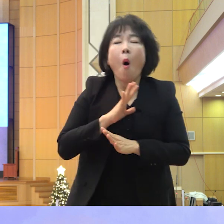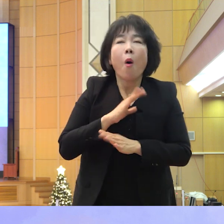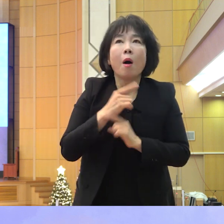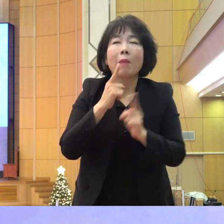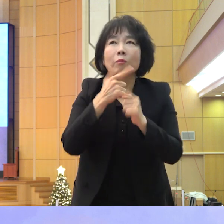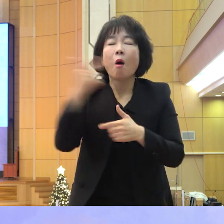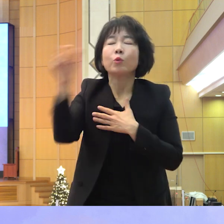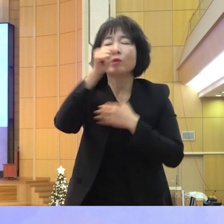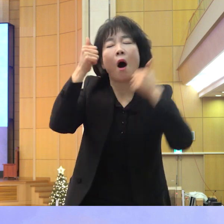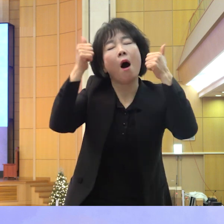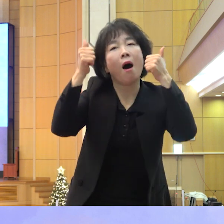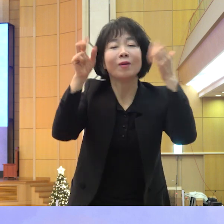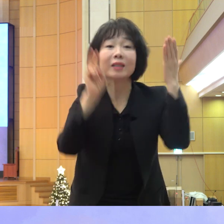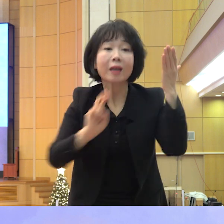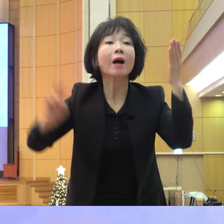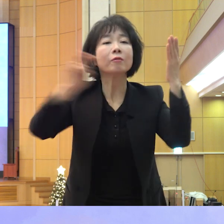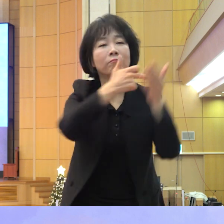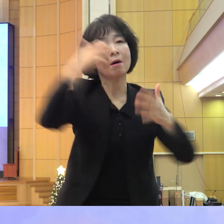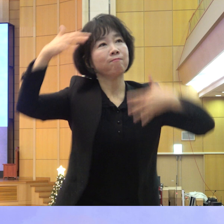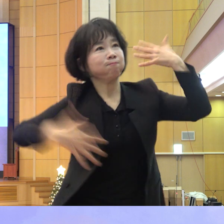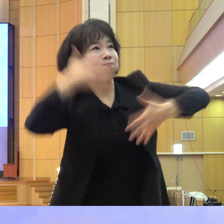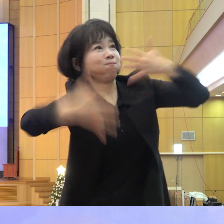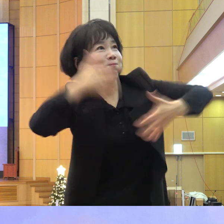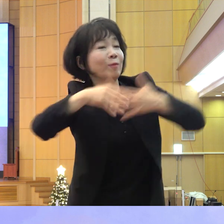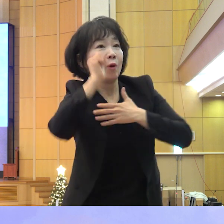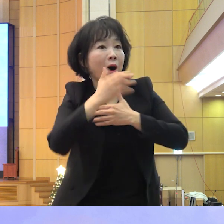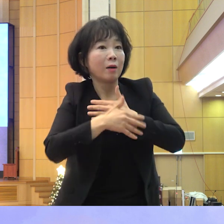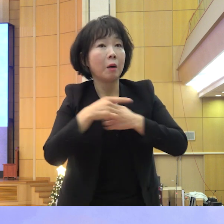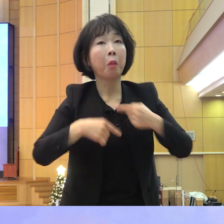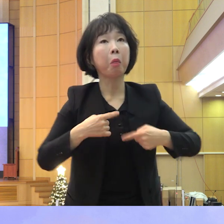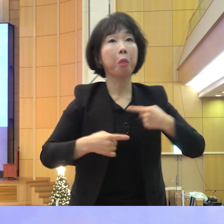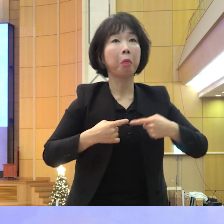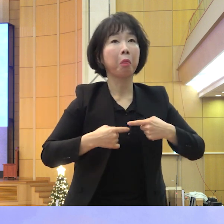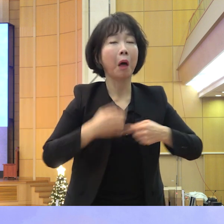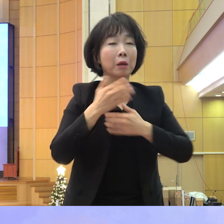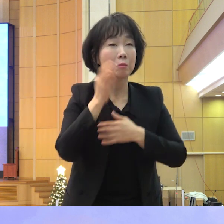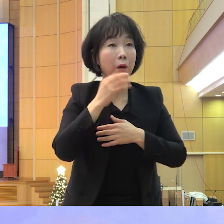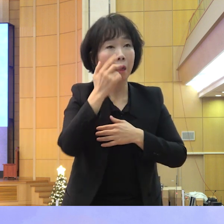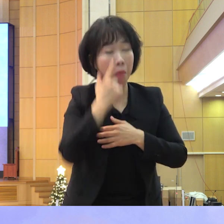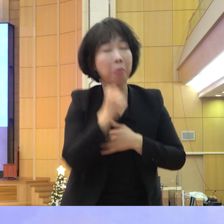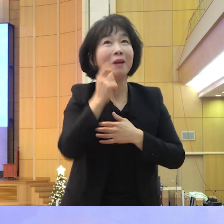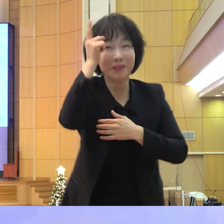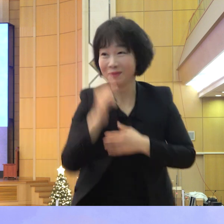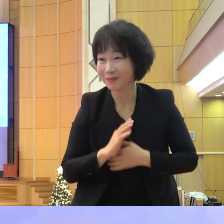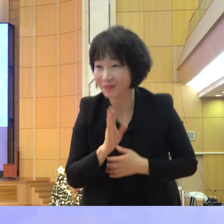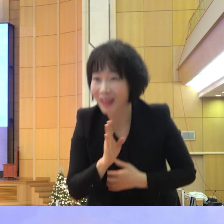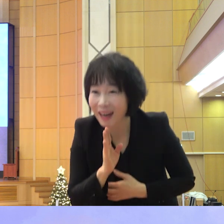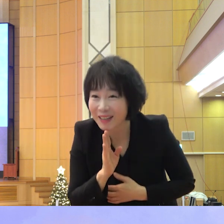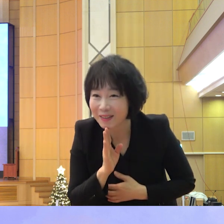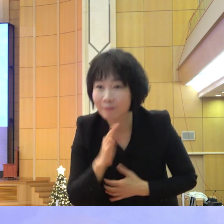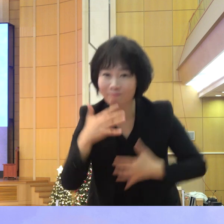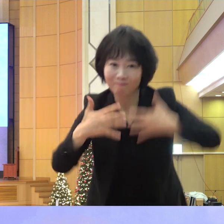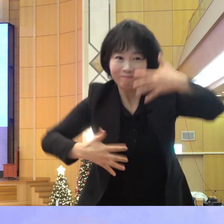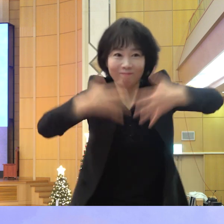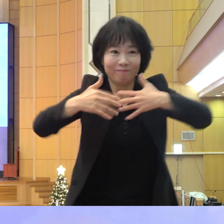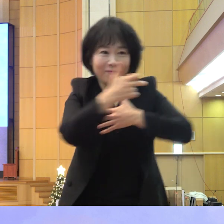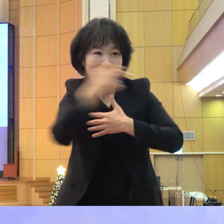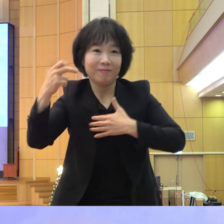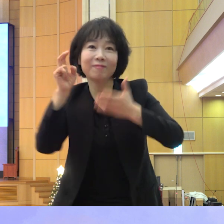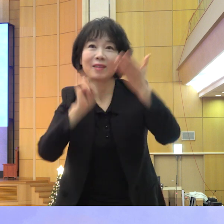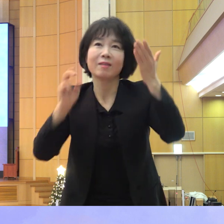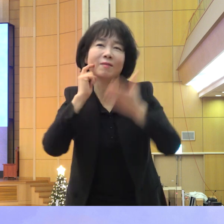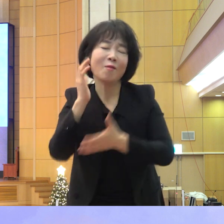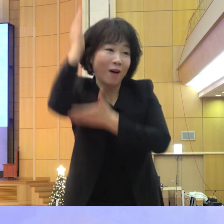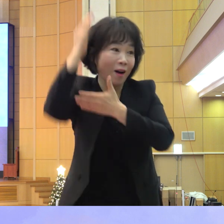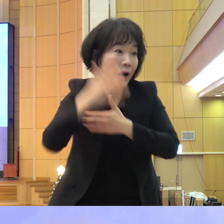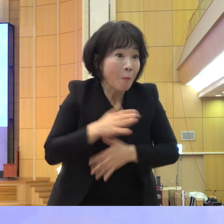있고 찬양도 큰 소리로. 그래서 성경에 보면 특히 요한계시록 10편